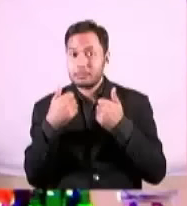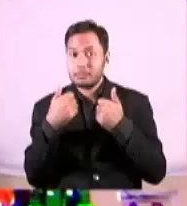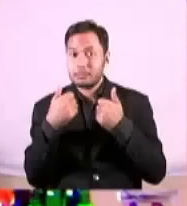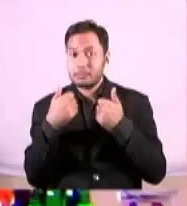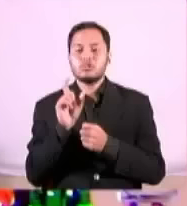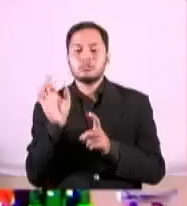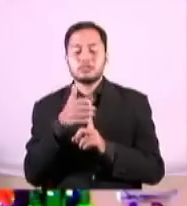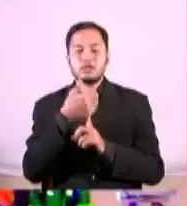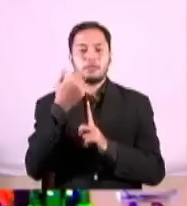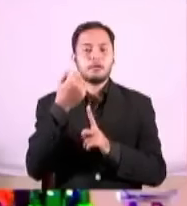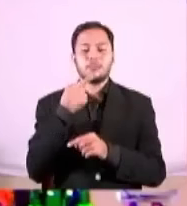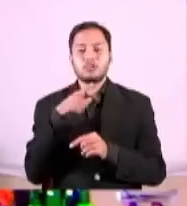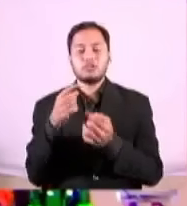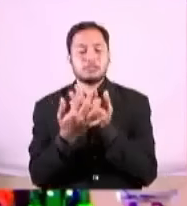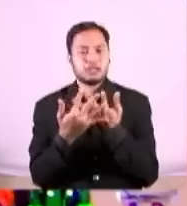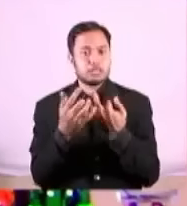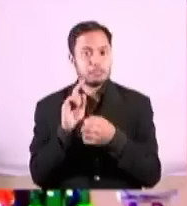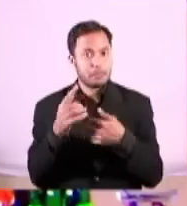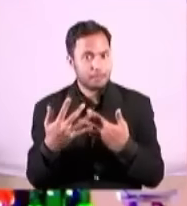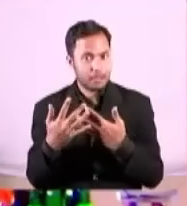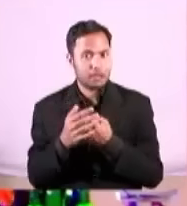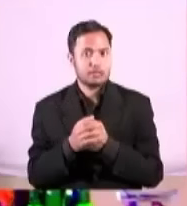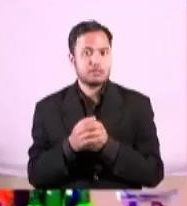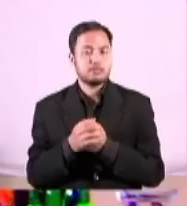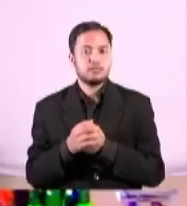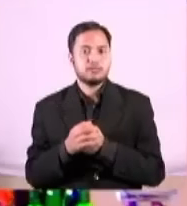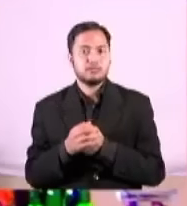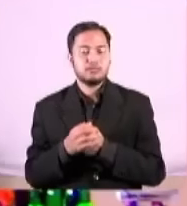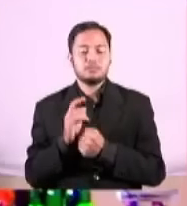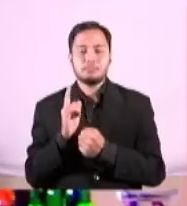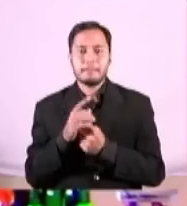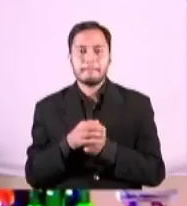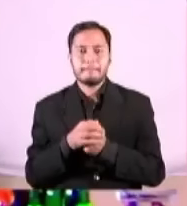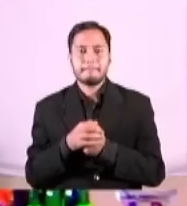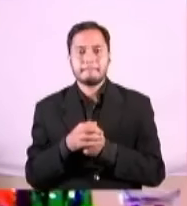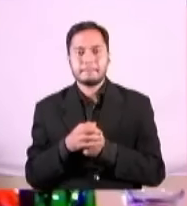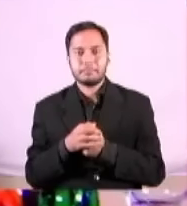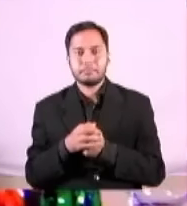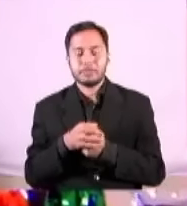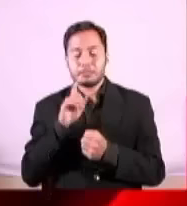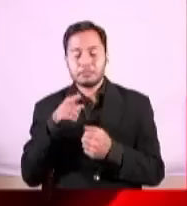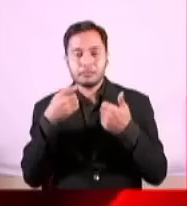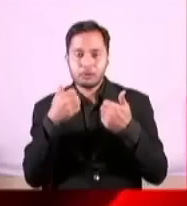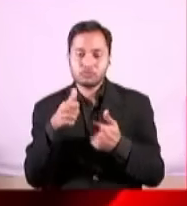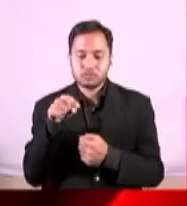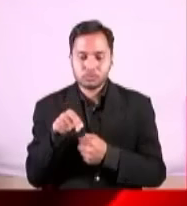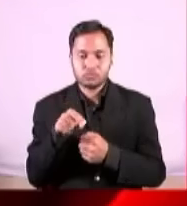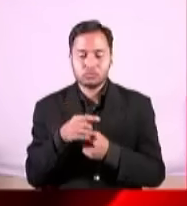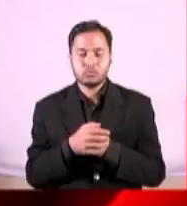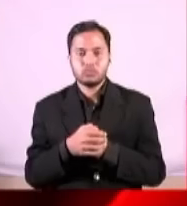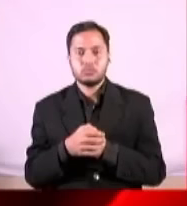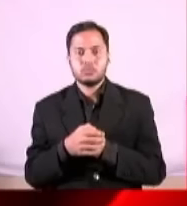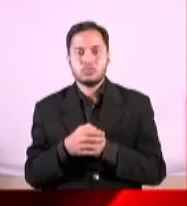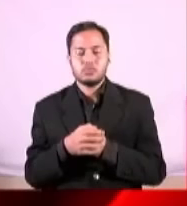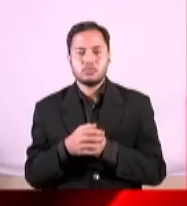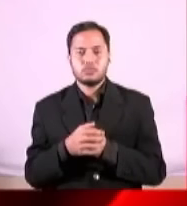kok lebih milih beli itu daripada untuk menggratiskan kesehatan masyarakat Terima kasih masih ada waktu Masih Ada Waktu